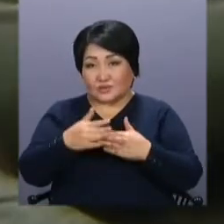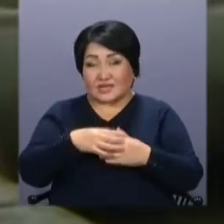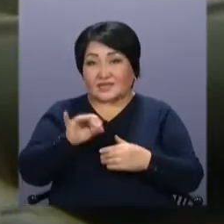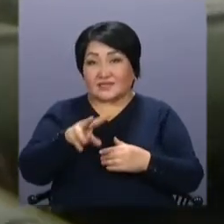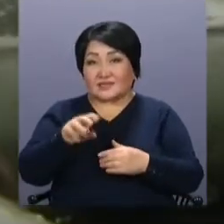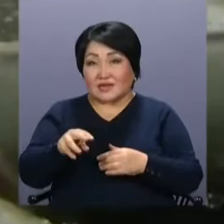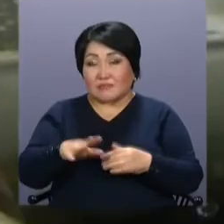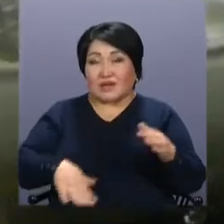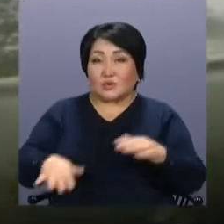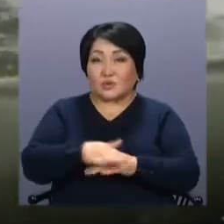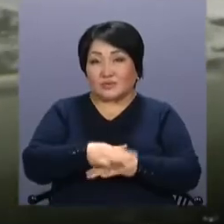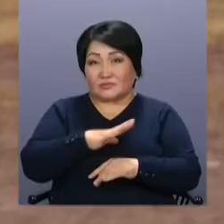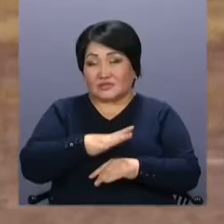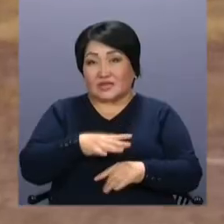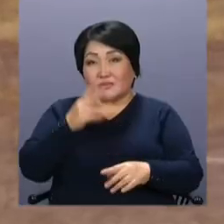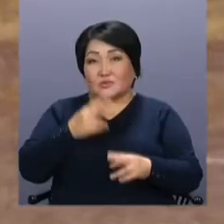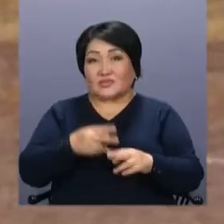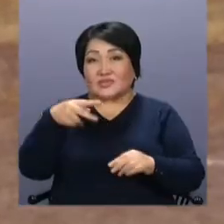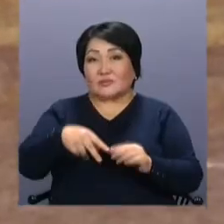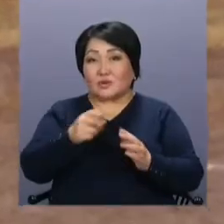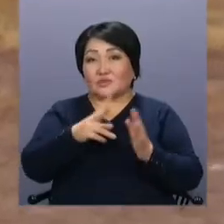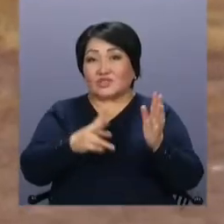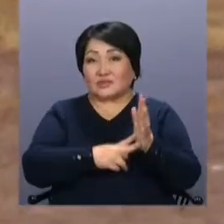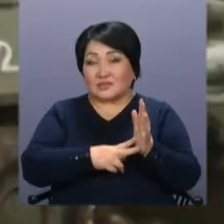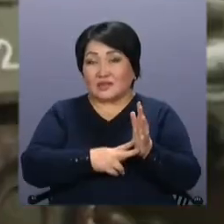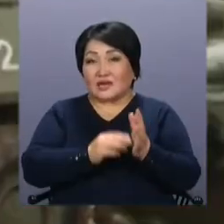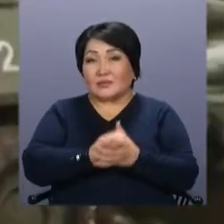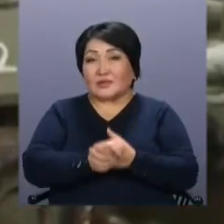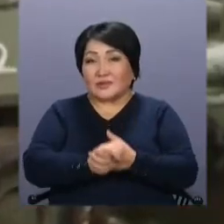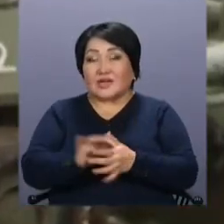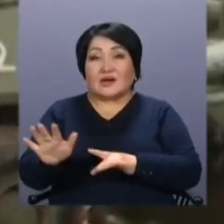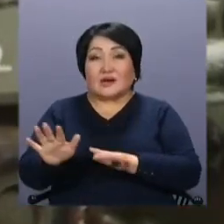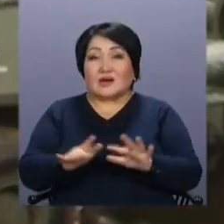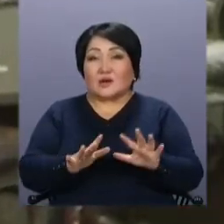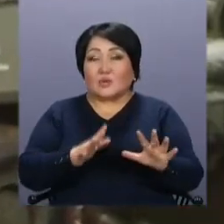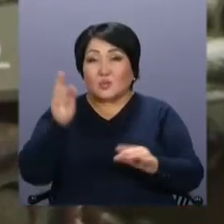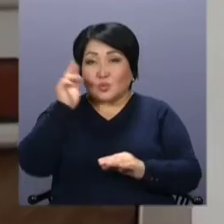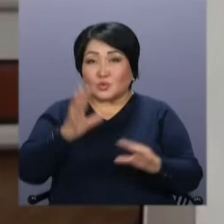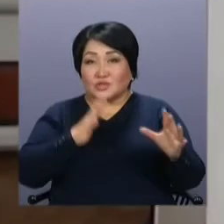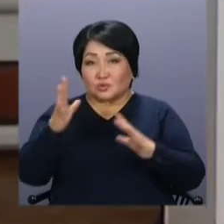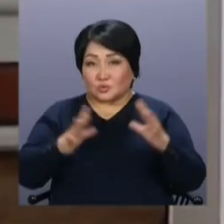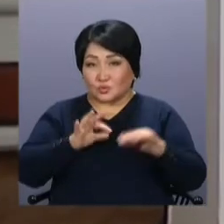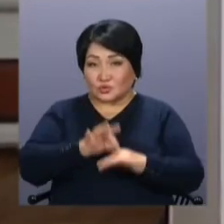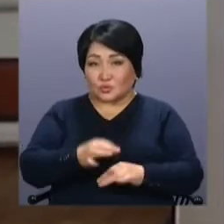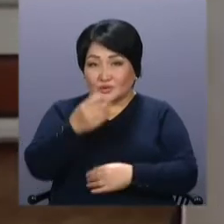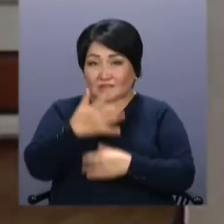мызғымас бауырластық 2017 бірлескен бітімгершілік оқу-жаттығуының өткізілуіне орталықтың дайындығын қарап шықты.